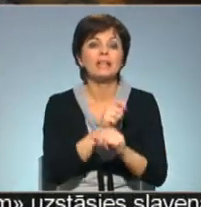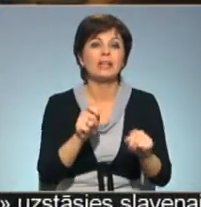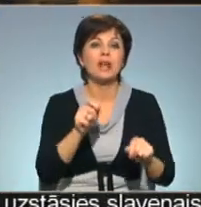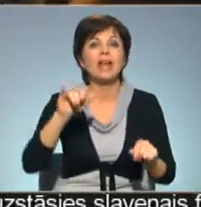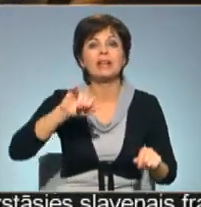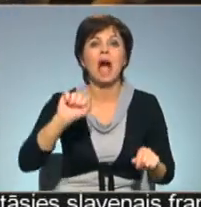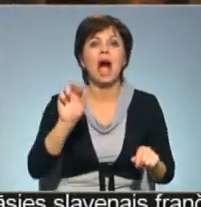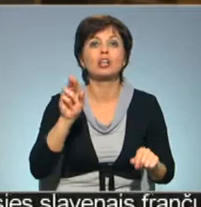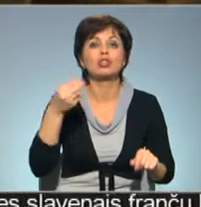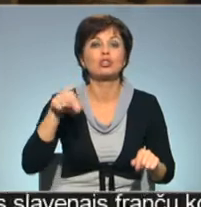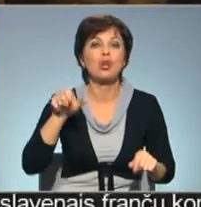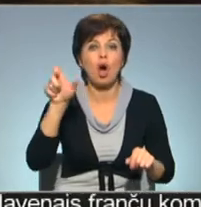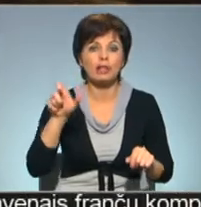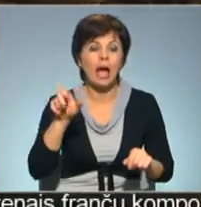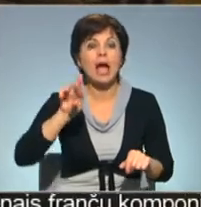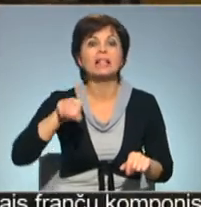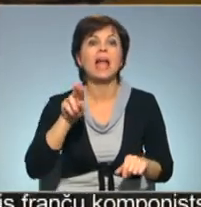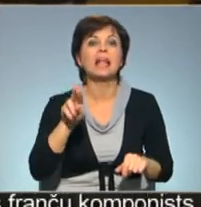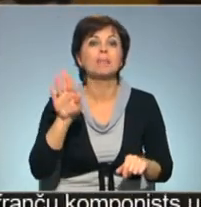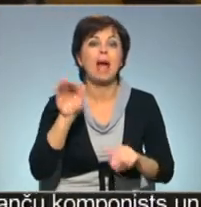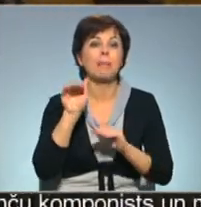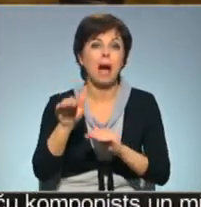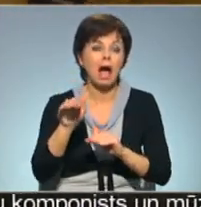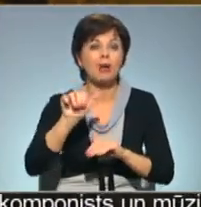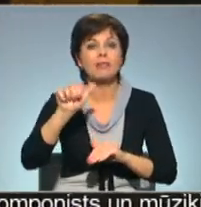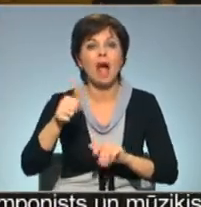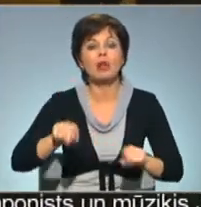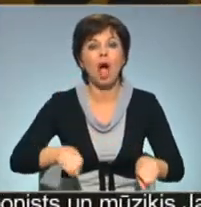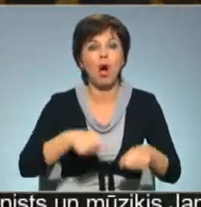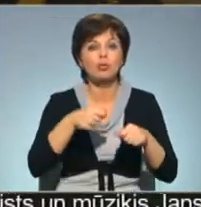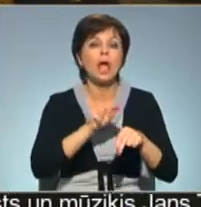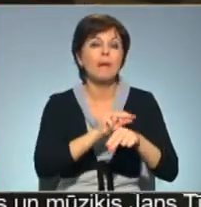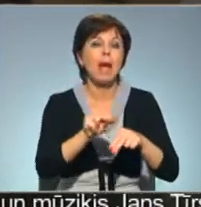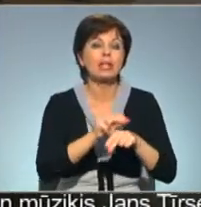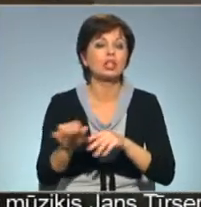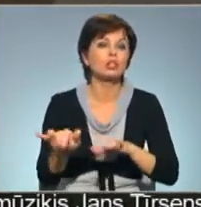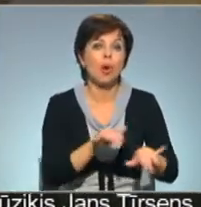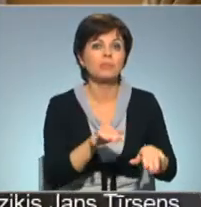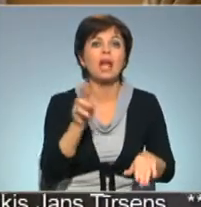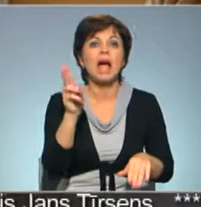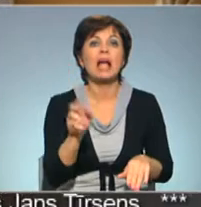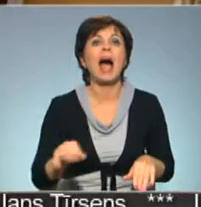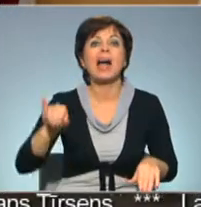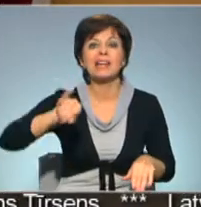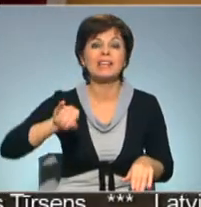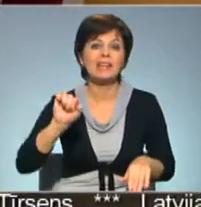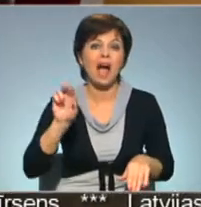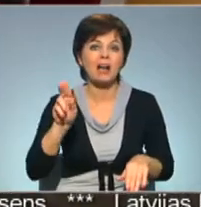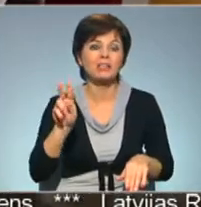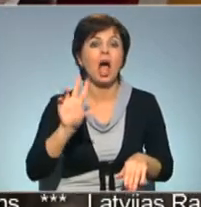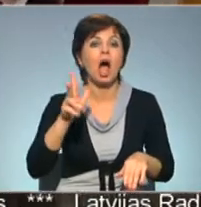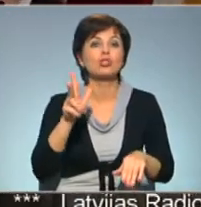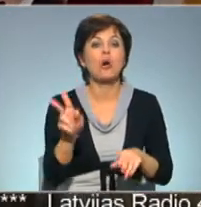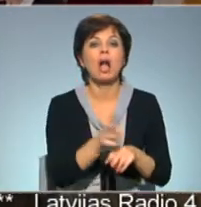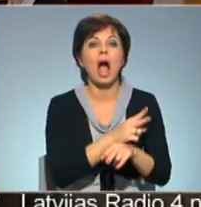Zināms arī, ka DNB bankas speciālo balvu par talanta audzināšanu saņems pedagogs, diriģents un komponists Jānis Kaijaks. Pārējo astoņu kategoriju